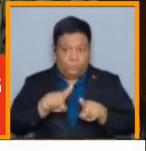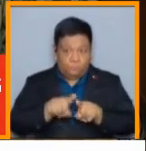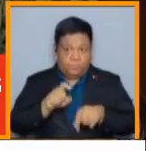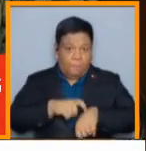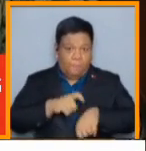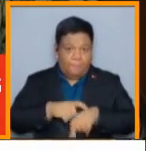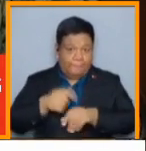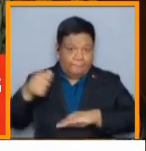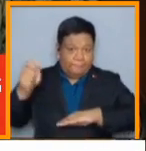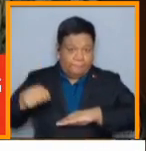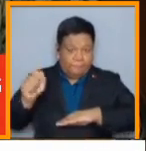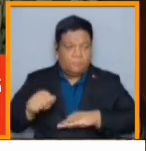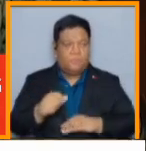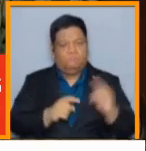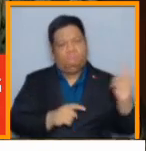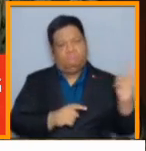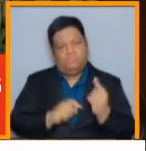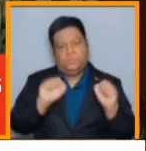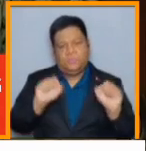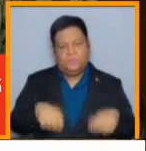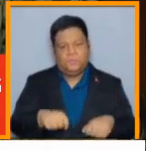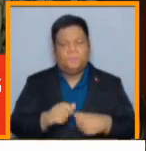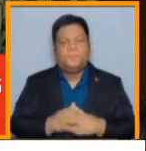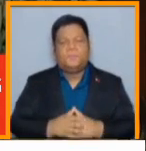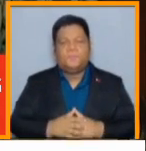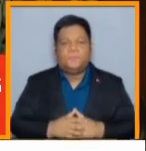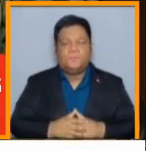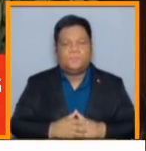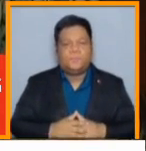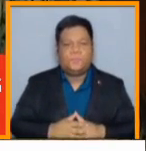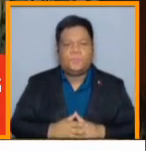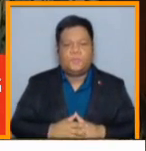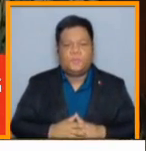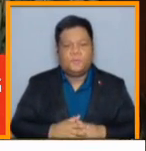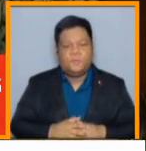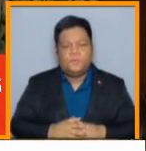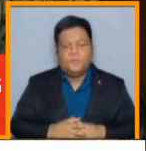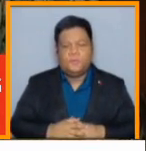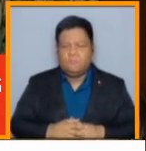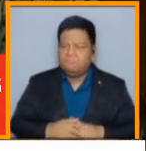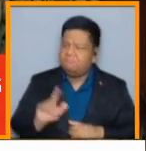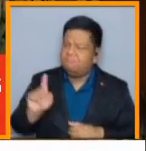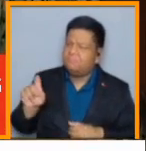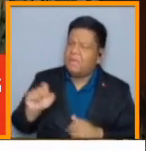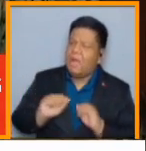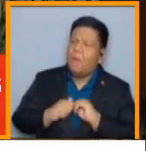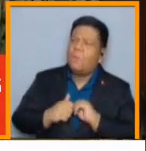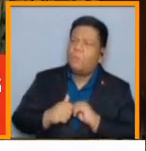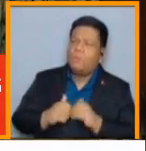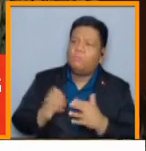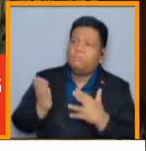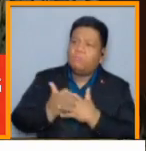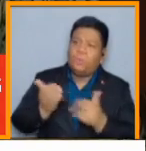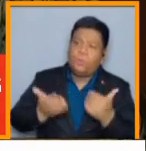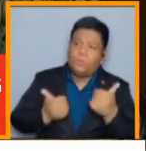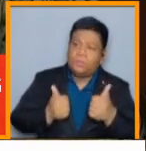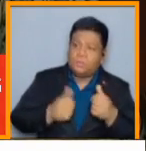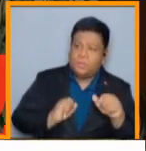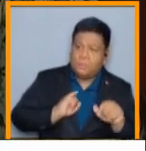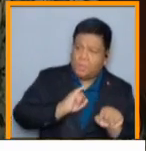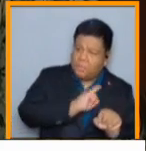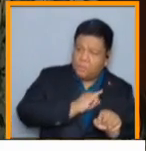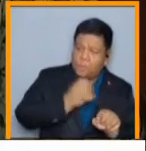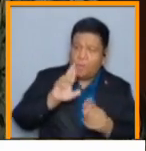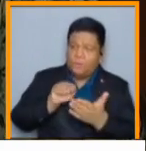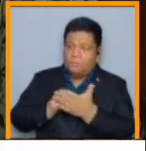Chua dun sa court hearing po. So kanino niyo ipapail po yun, sir? Sa immigration or sa fiscal? In coordination po dun